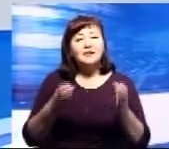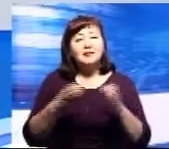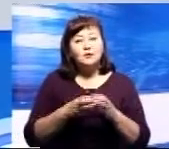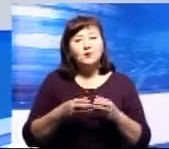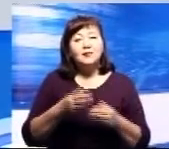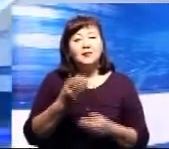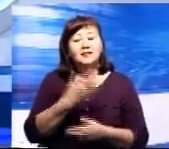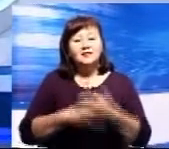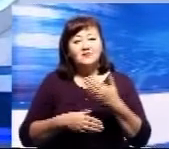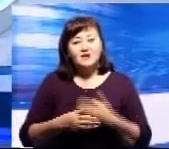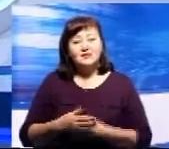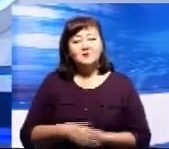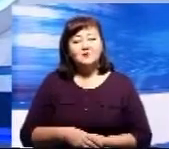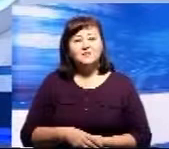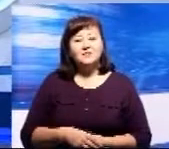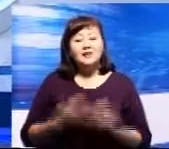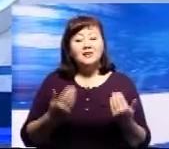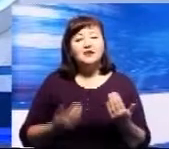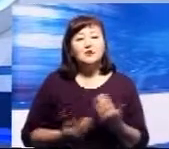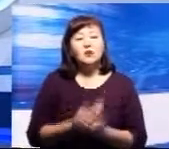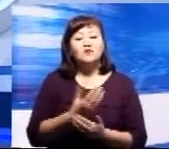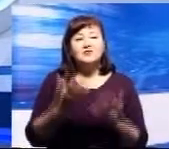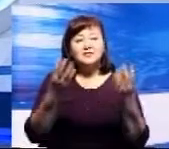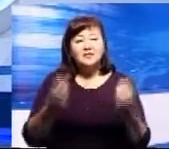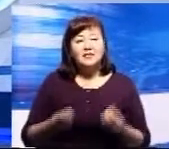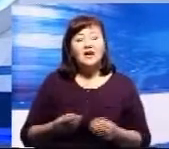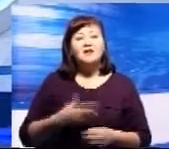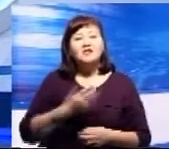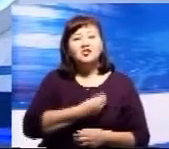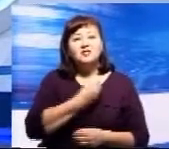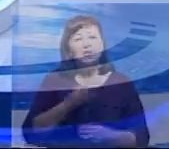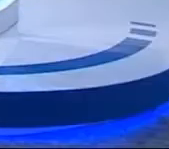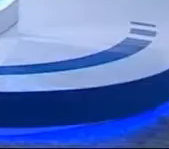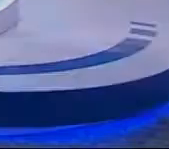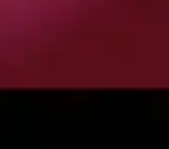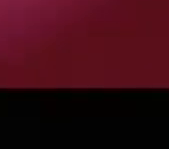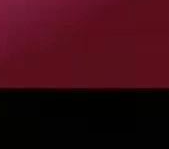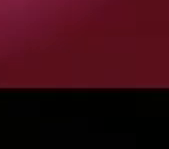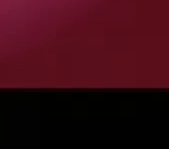граждан. И таковы были новости этого дня. Я желаю вам всего доброго и до встречи.